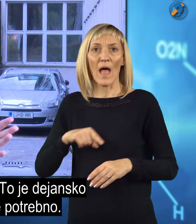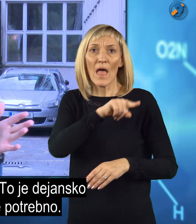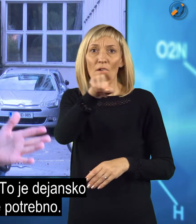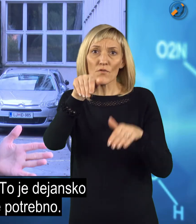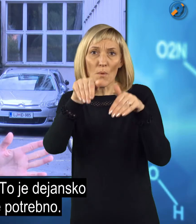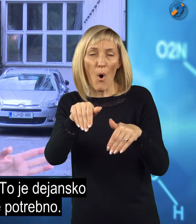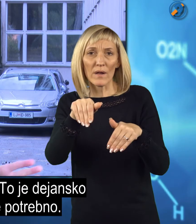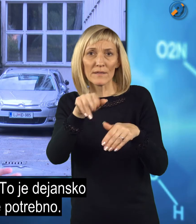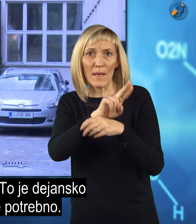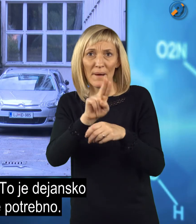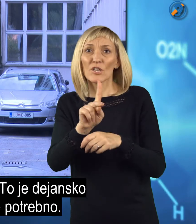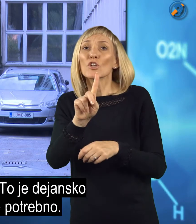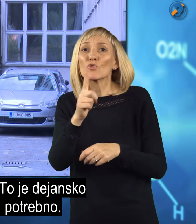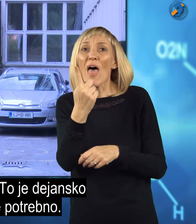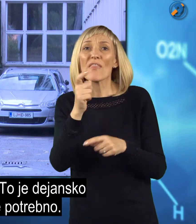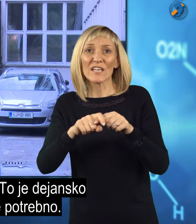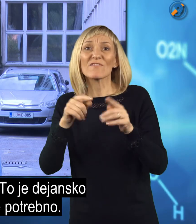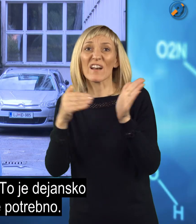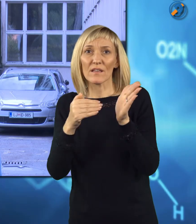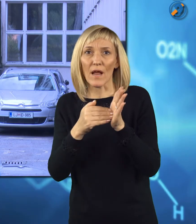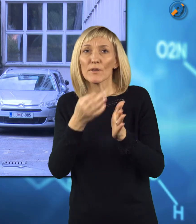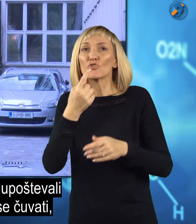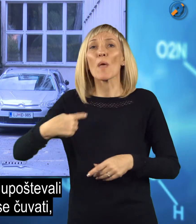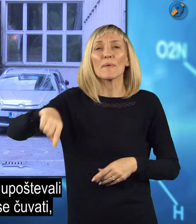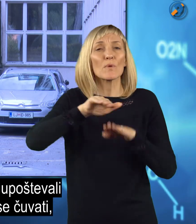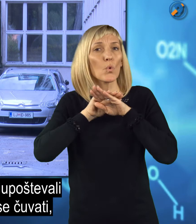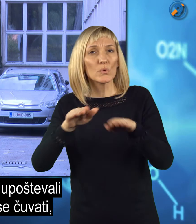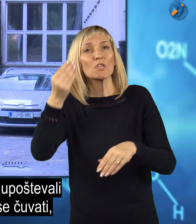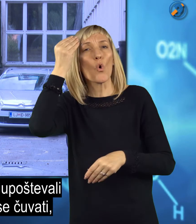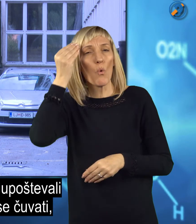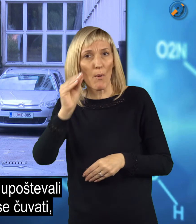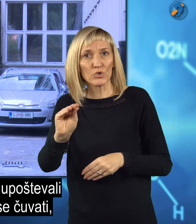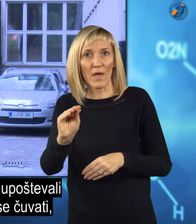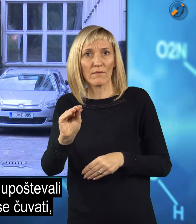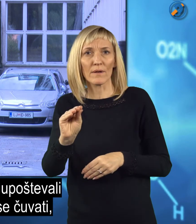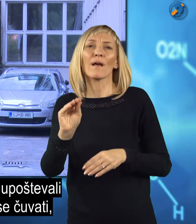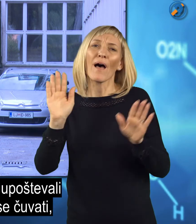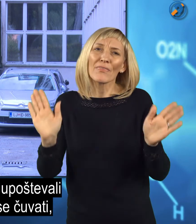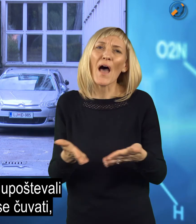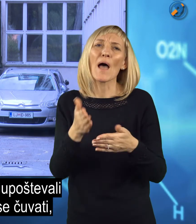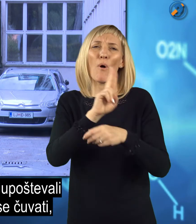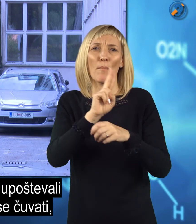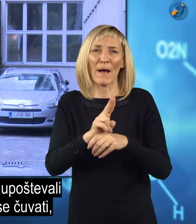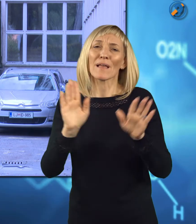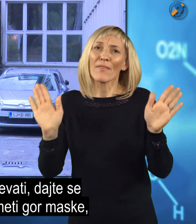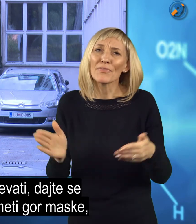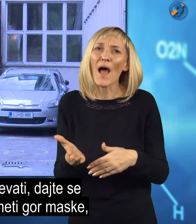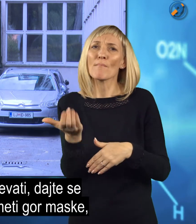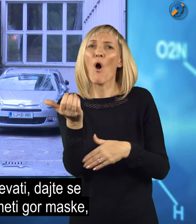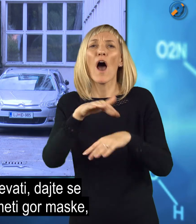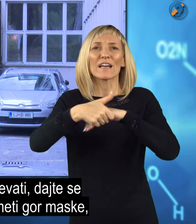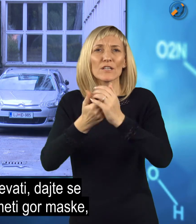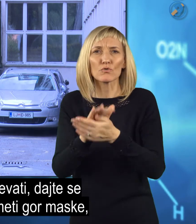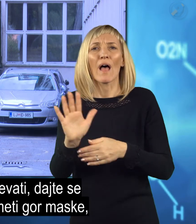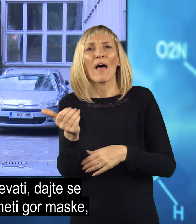Dajte si vi čuvati, v redu, vse to je dejansko edino, kar je potrebno. Če bi vsi mi upoštevali to, dajte se čuvati, dajte se